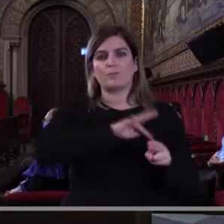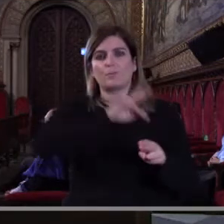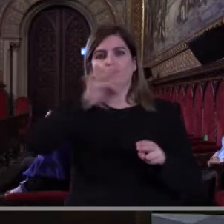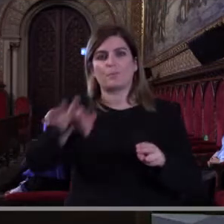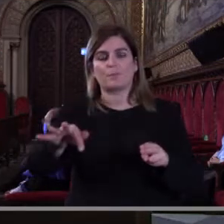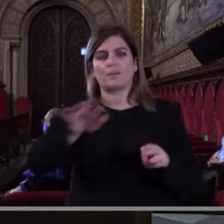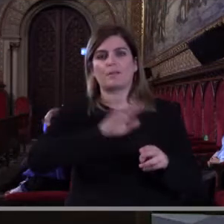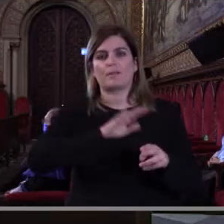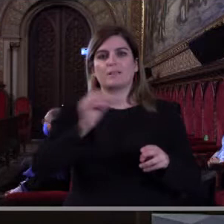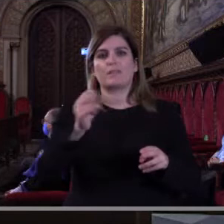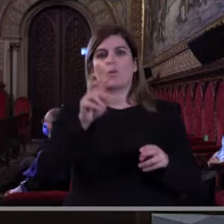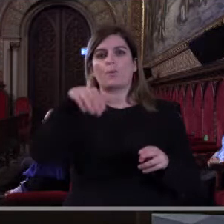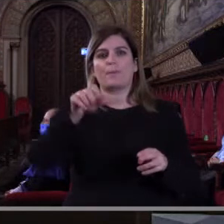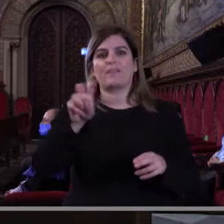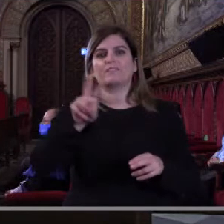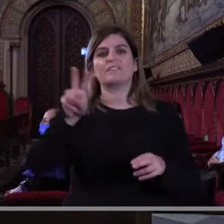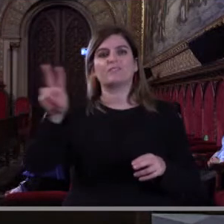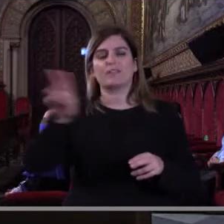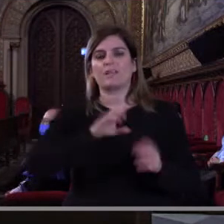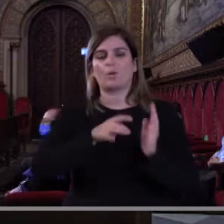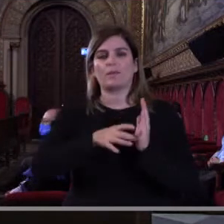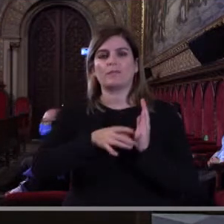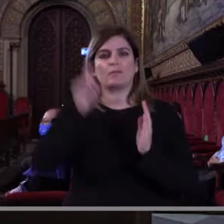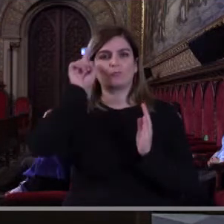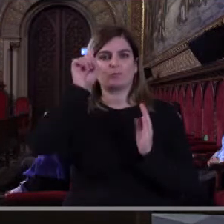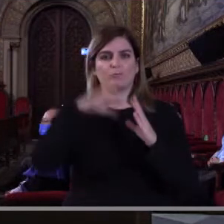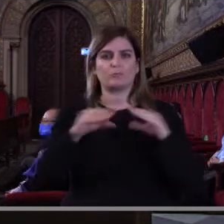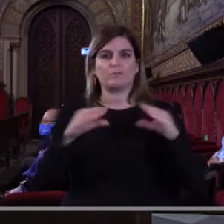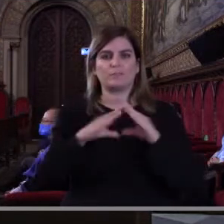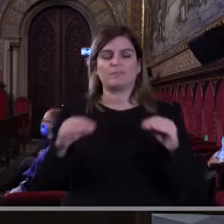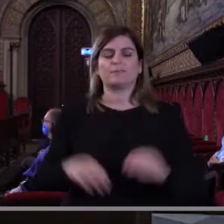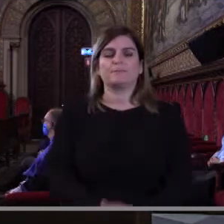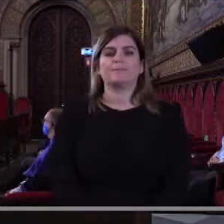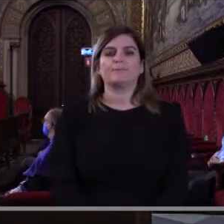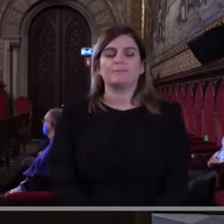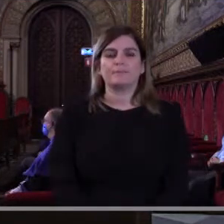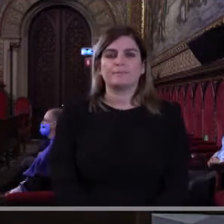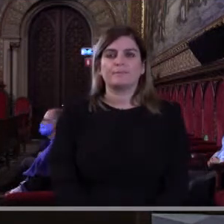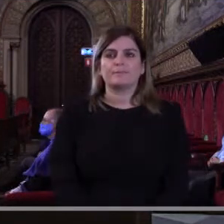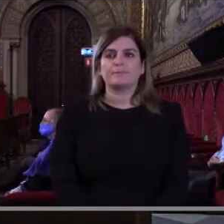la distinció Jaume Vicens Vives a la qualitat docent universitària.